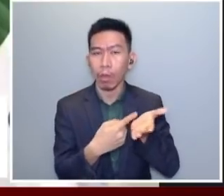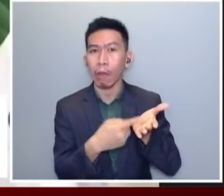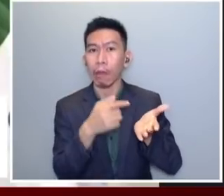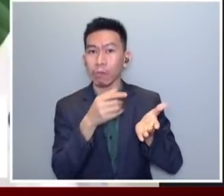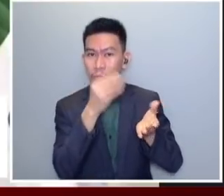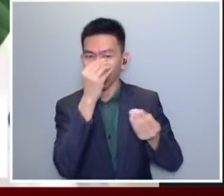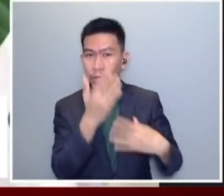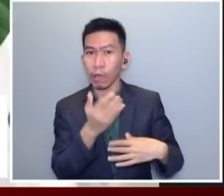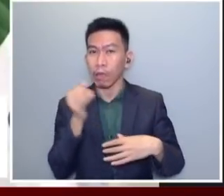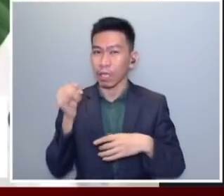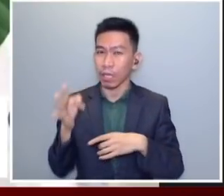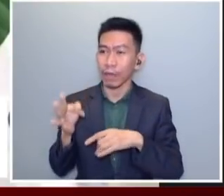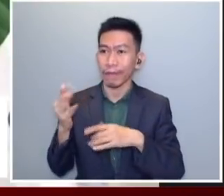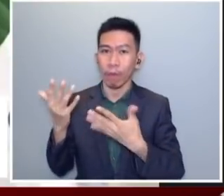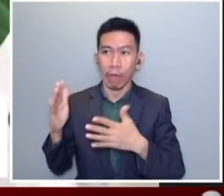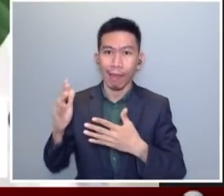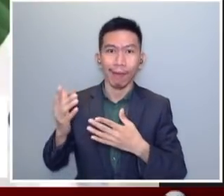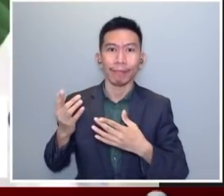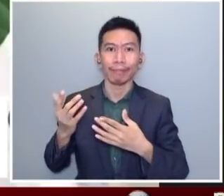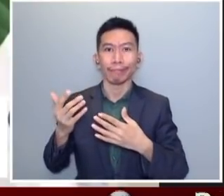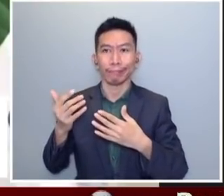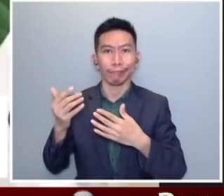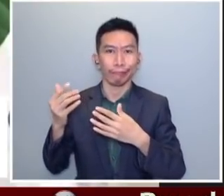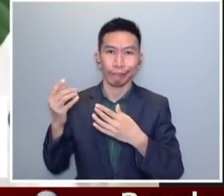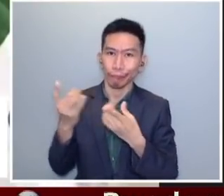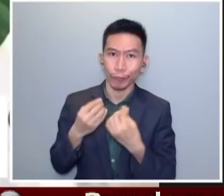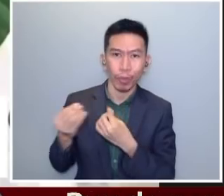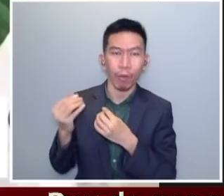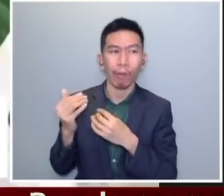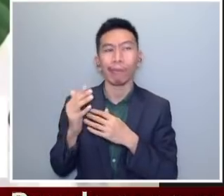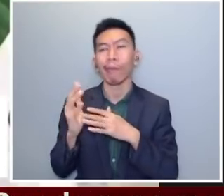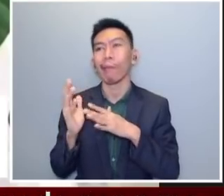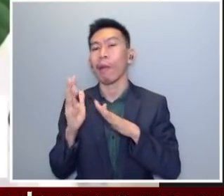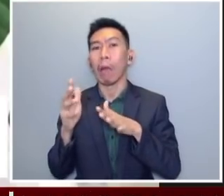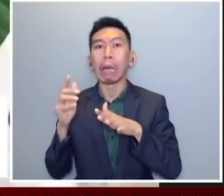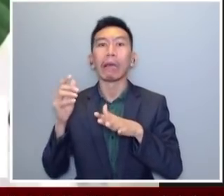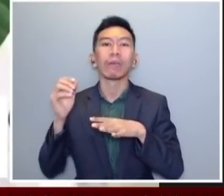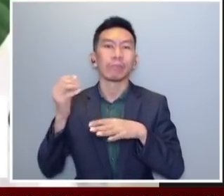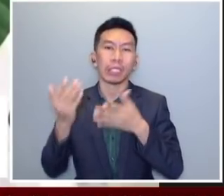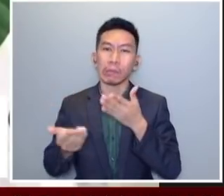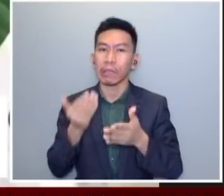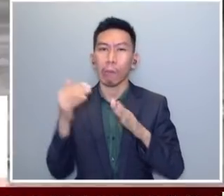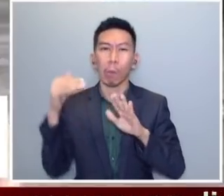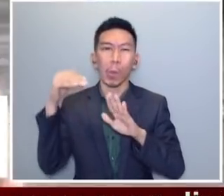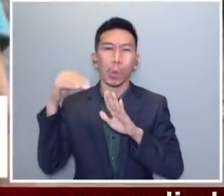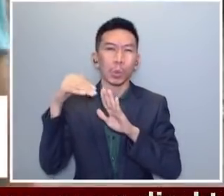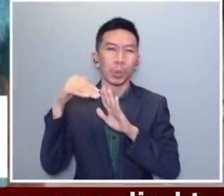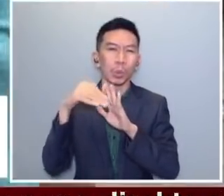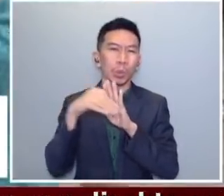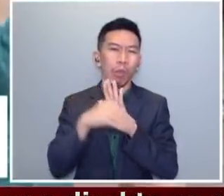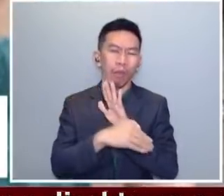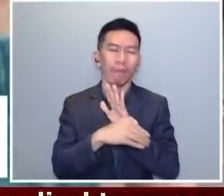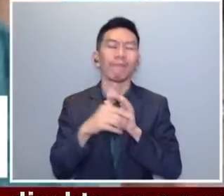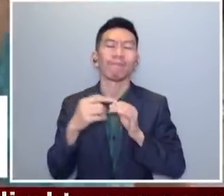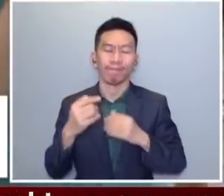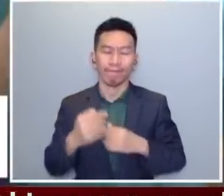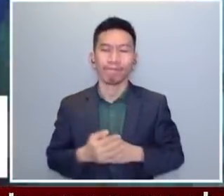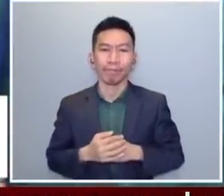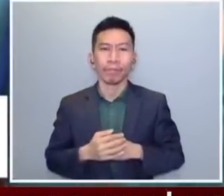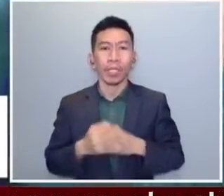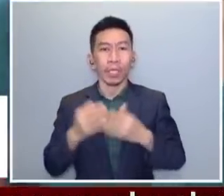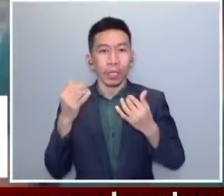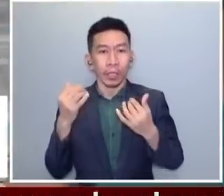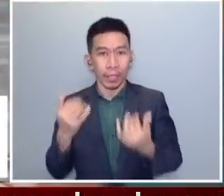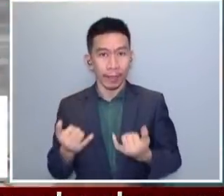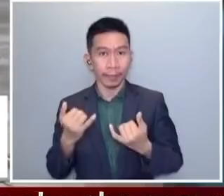if we will do something drastic to disrupt the transmission, maybe we cannot recover anymore yung fourth quarter. Kaya para marendahan ang